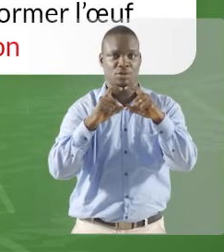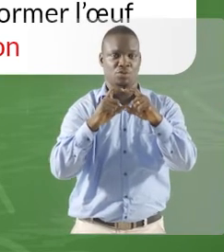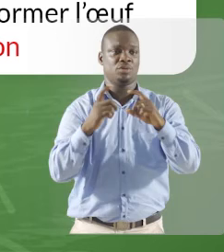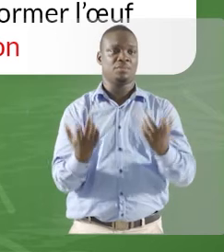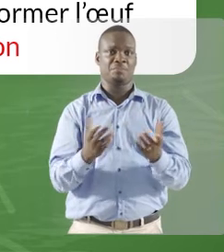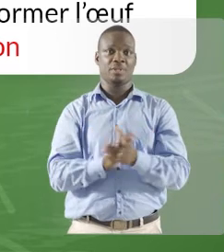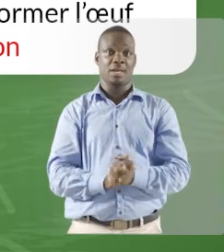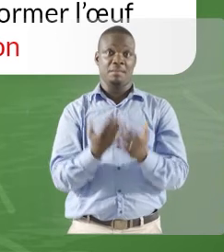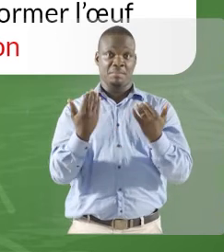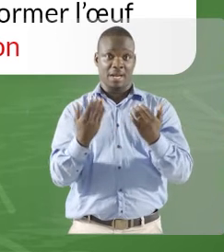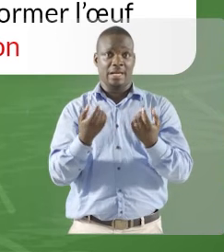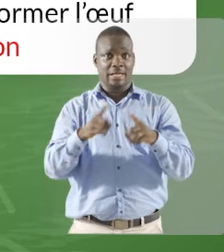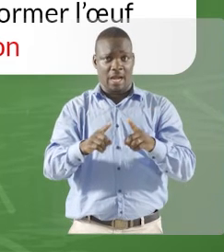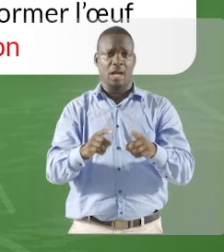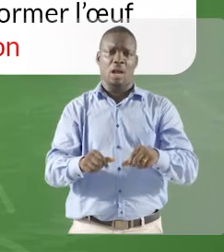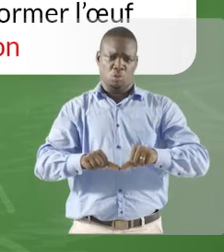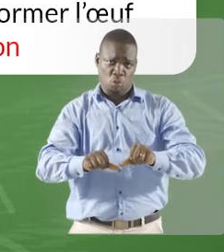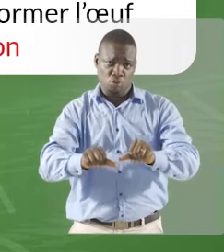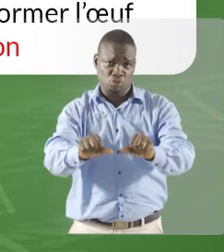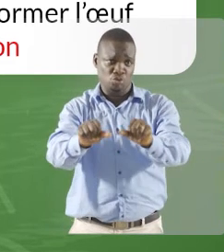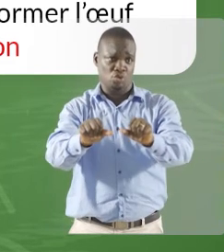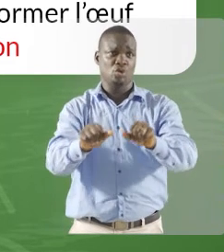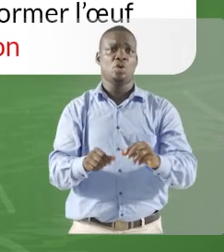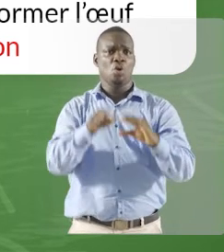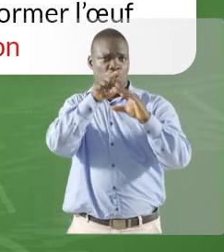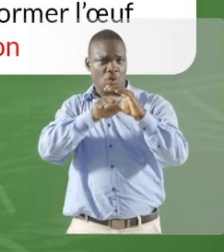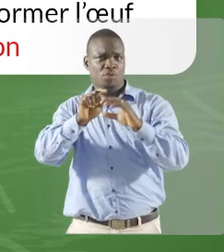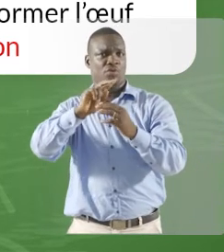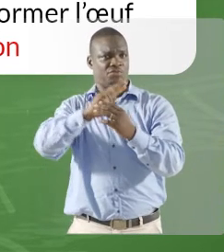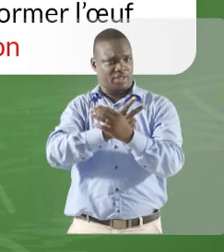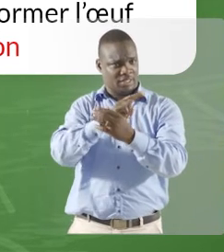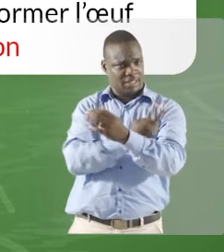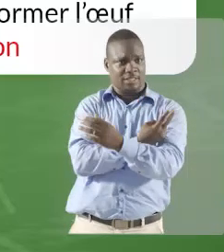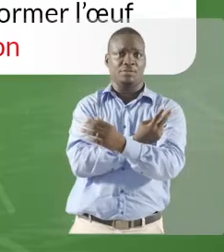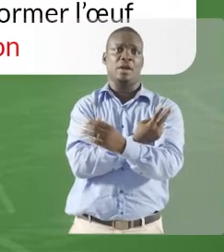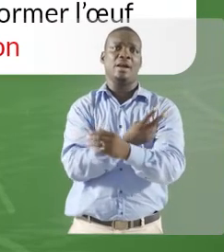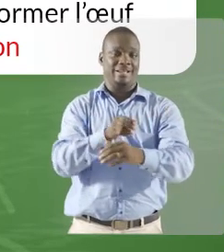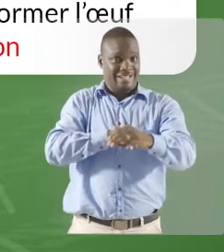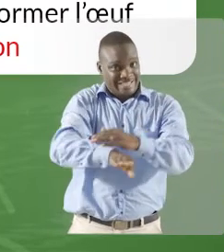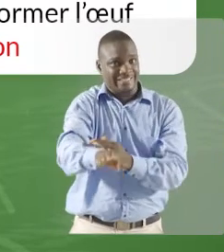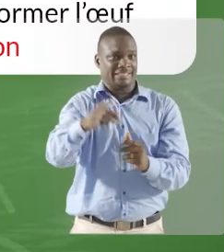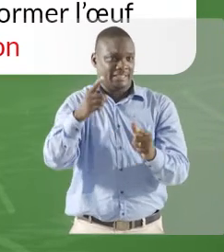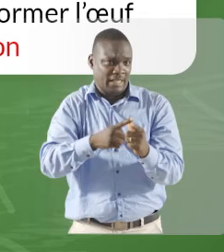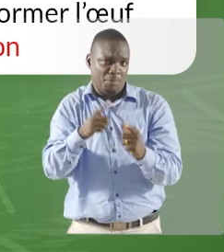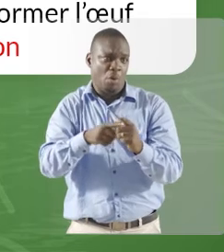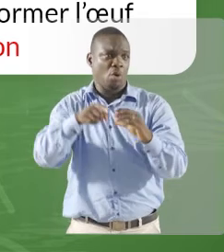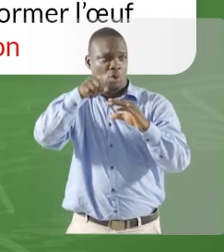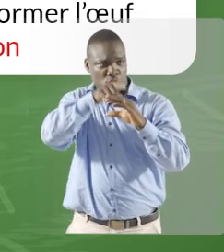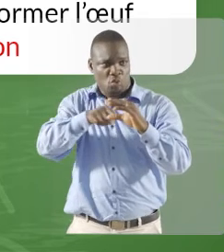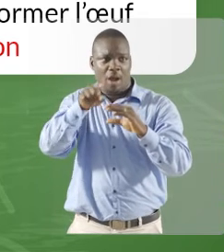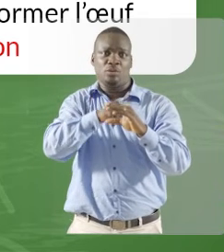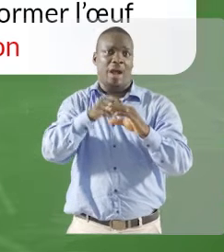progression du tube pollinique, le noyau végétatif précède le